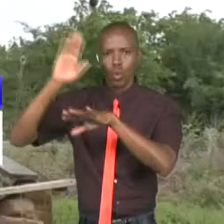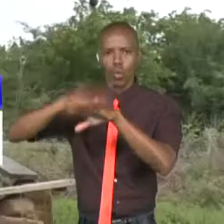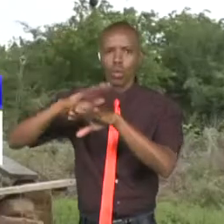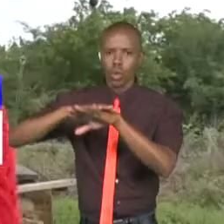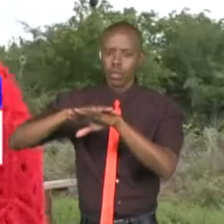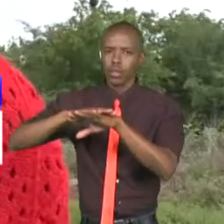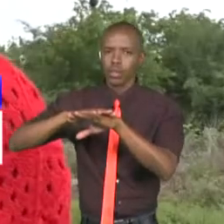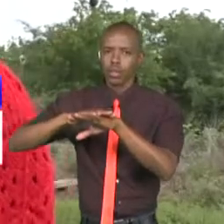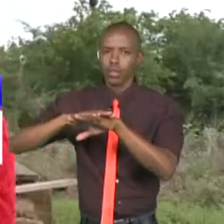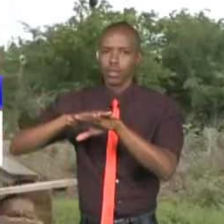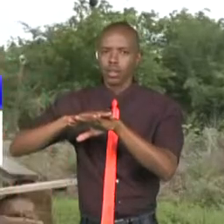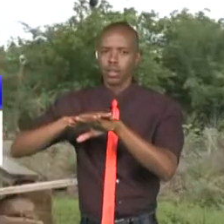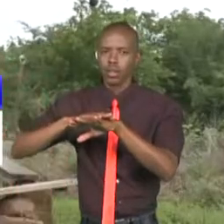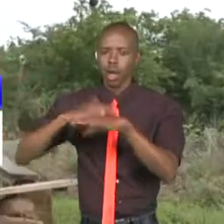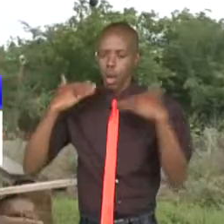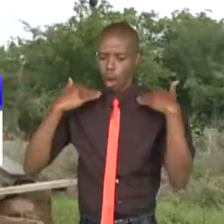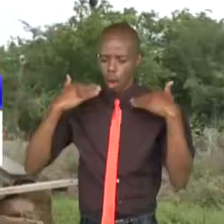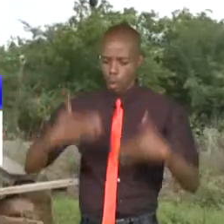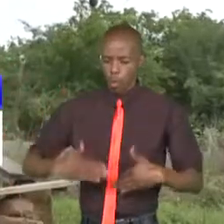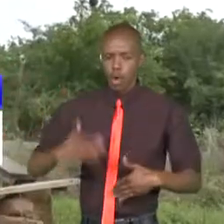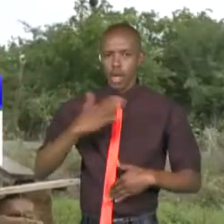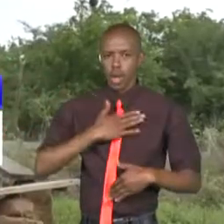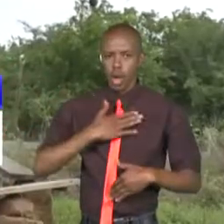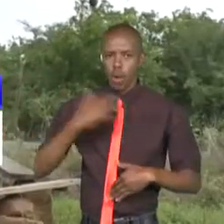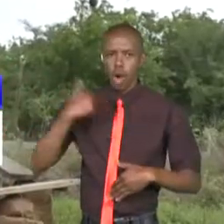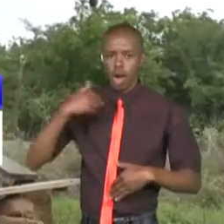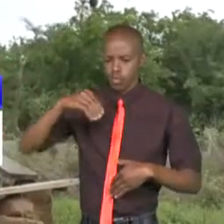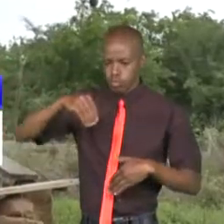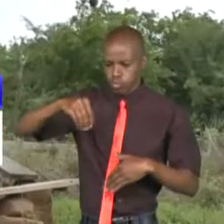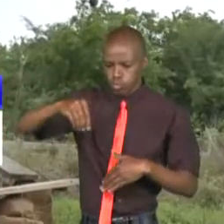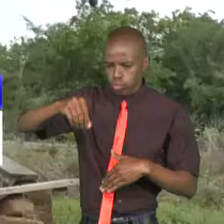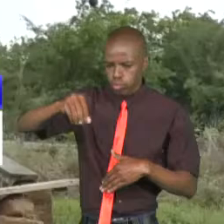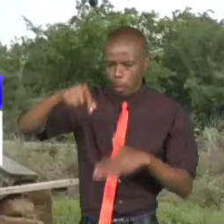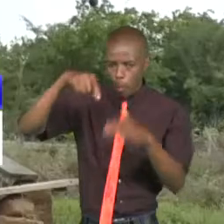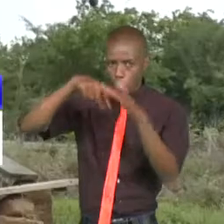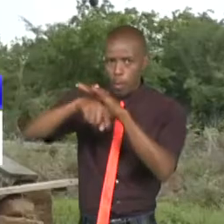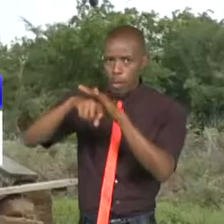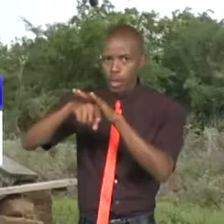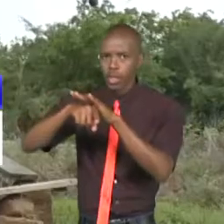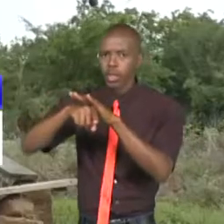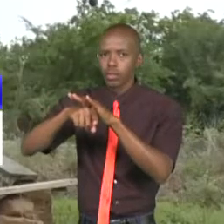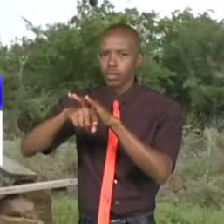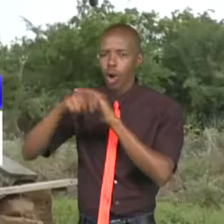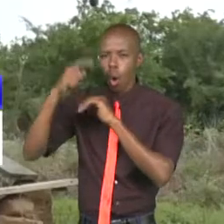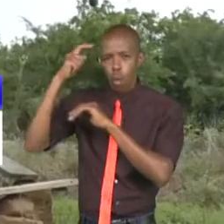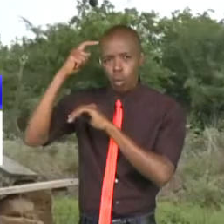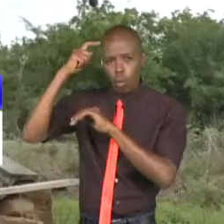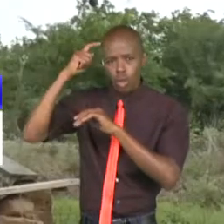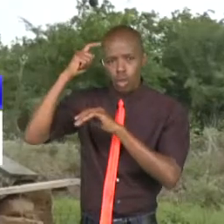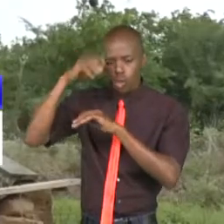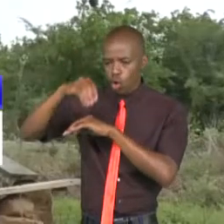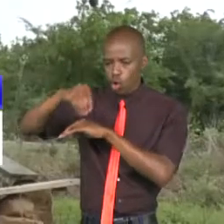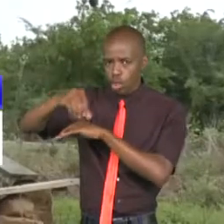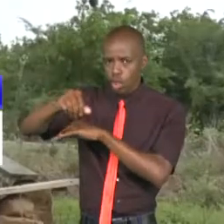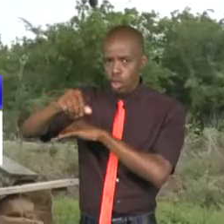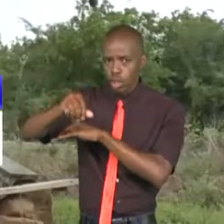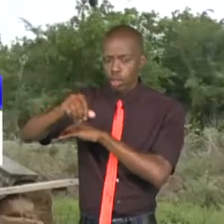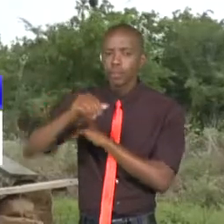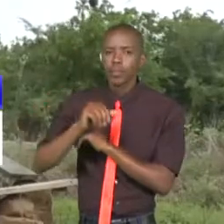sana kwa mili yetu. Tunapanda mbegu ile zetu za kienyeji kama